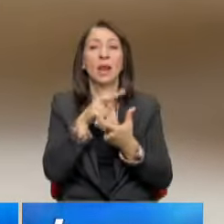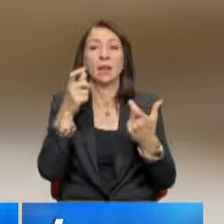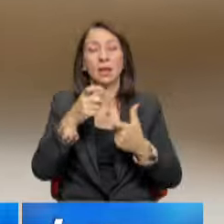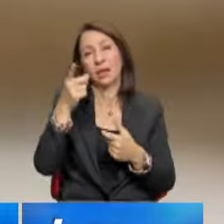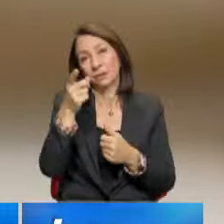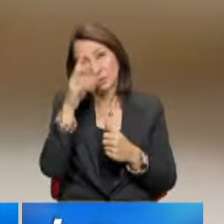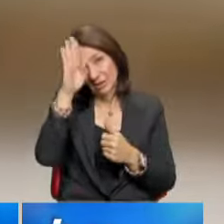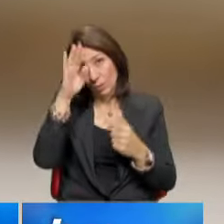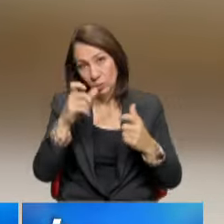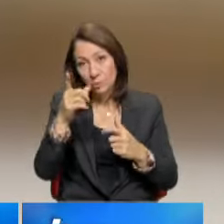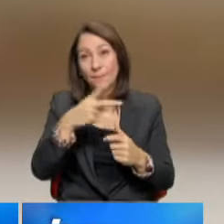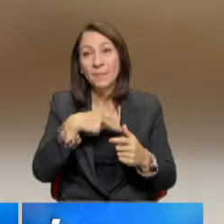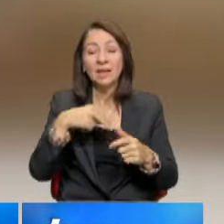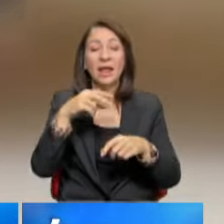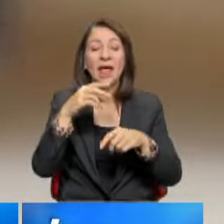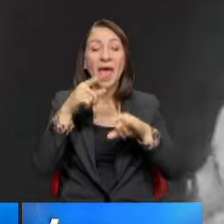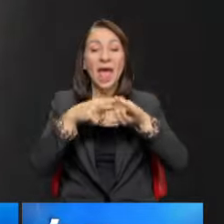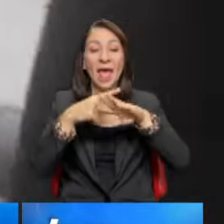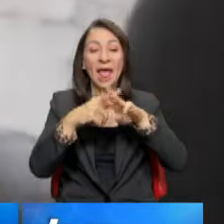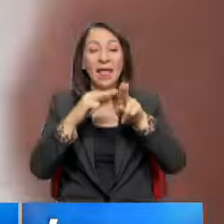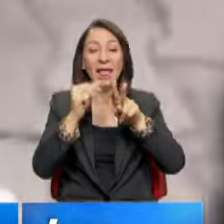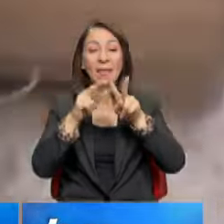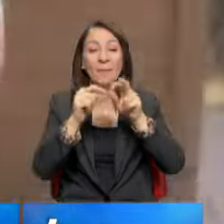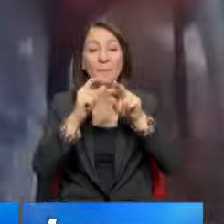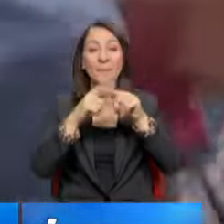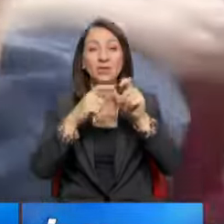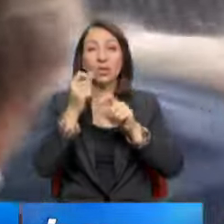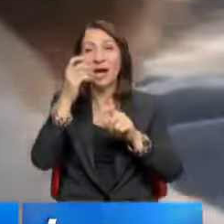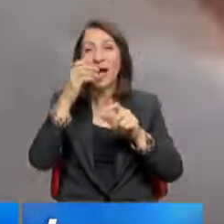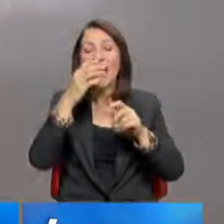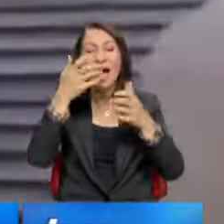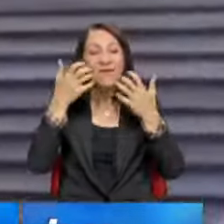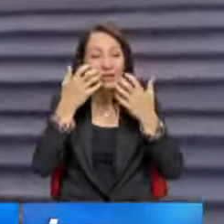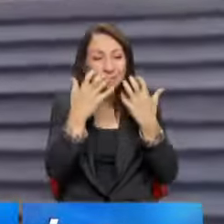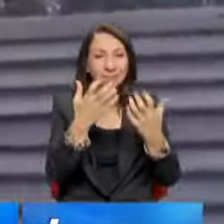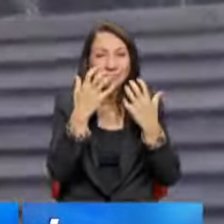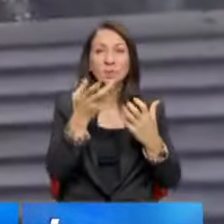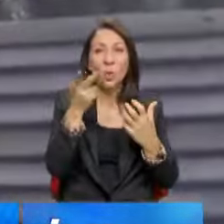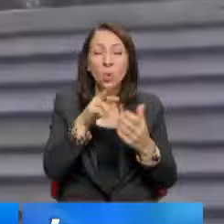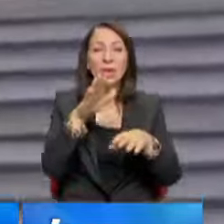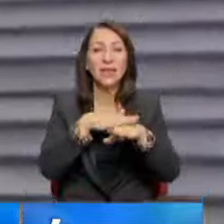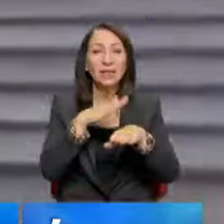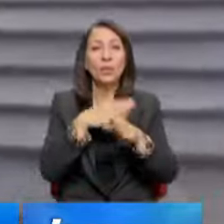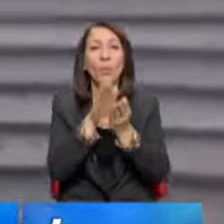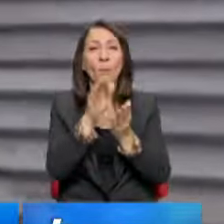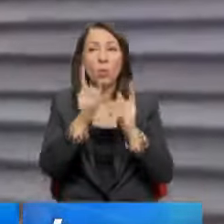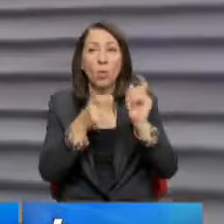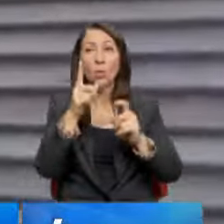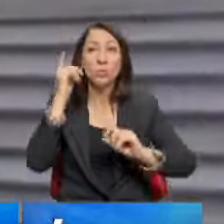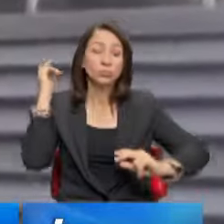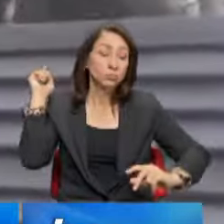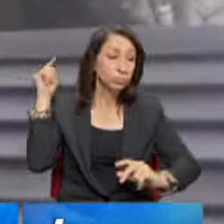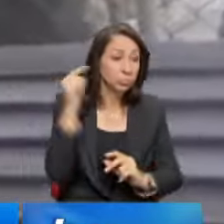İstanbul Ümraniye. Belediyenin Hekimbaşı Hayvan Barınağı'nda ölü ve yaralı kedi köpekler bulundu. Barınağa koşanlar bu